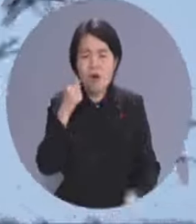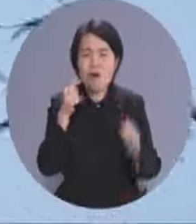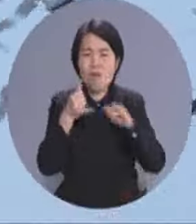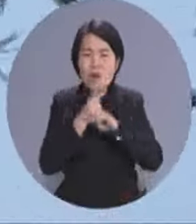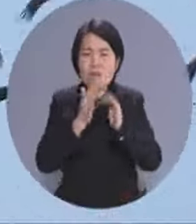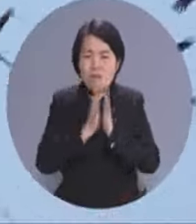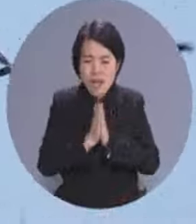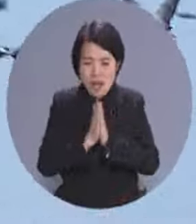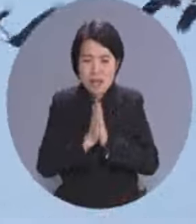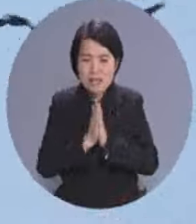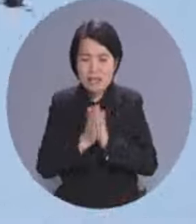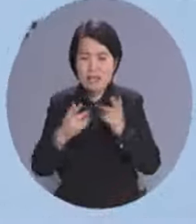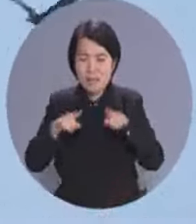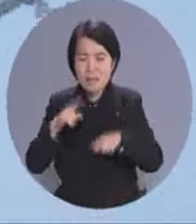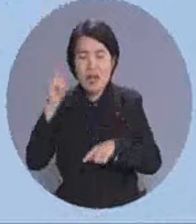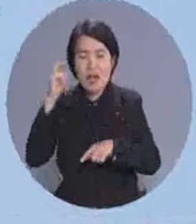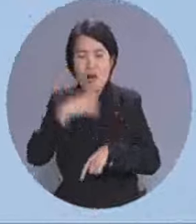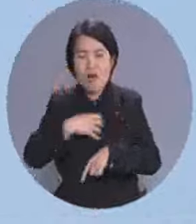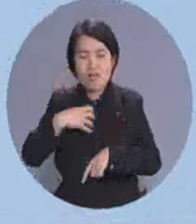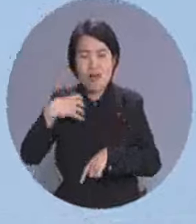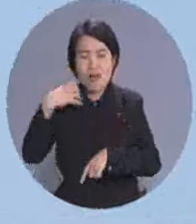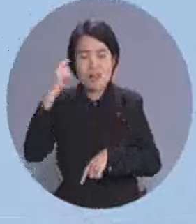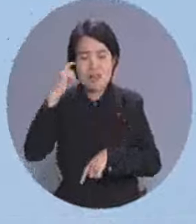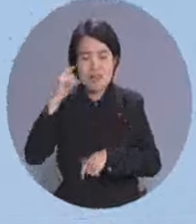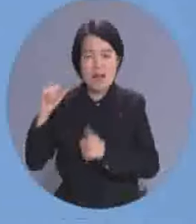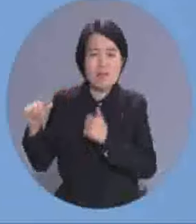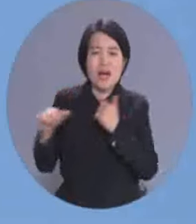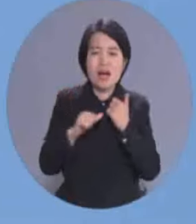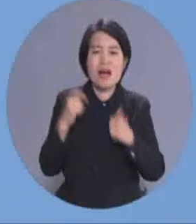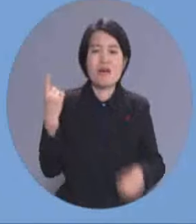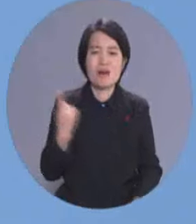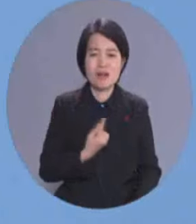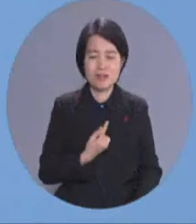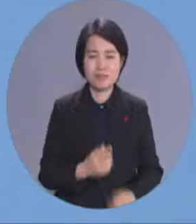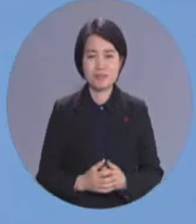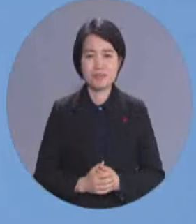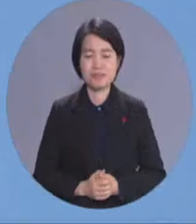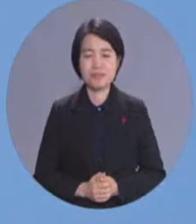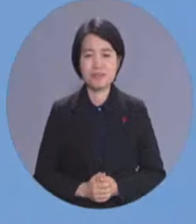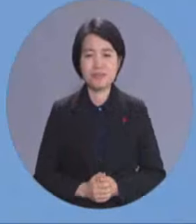고민도 함께 깊어질 수밖에 없어 보입니다. MBC 뉴스 김주입니다.